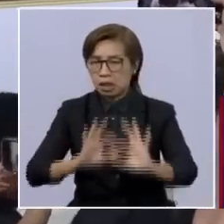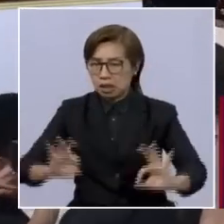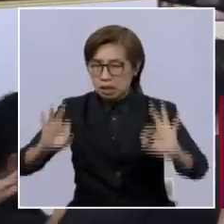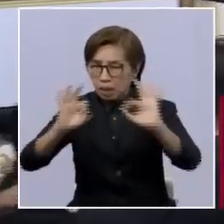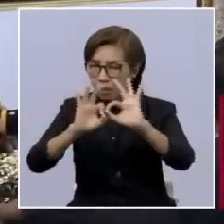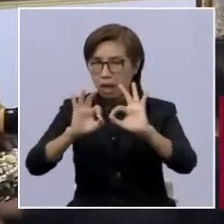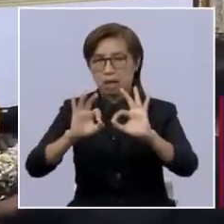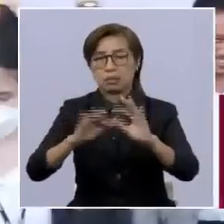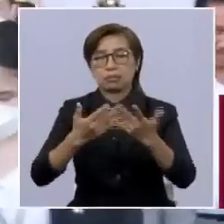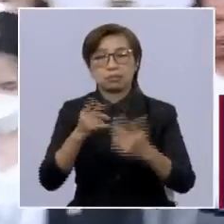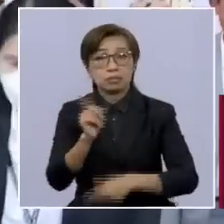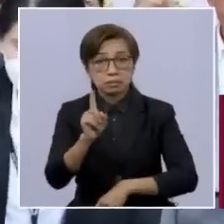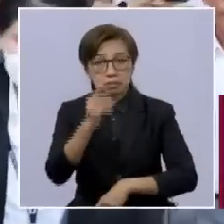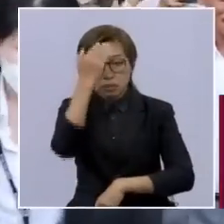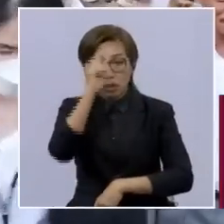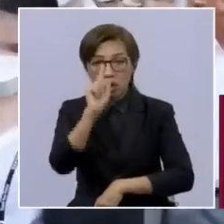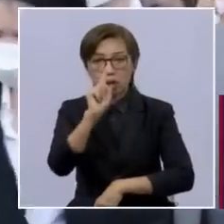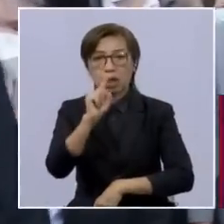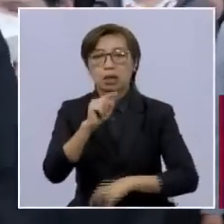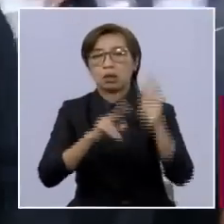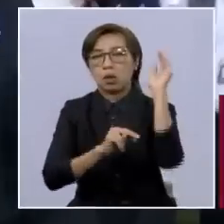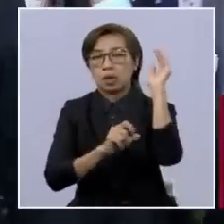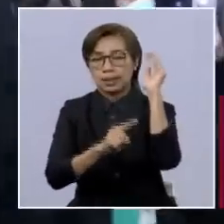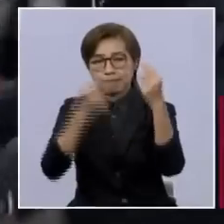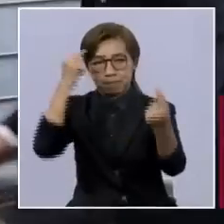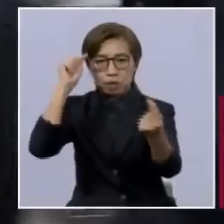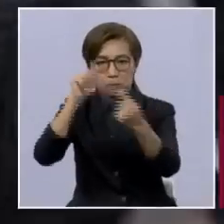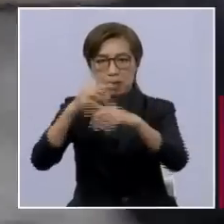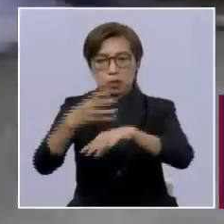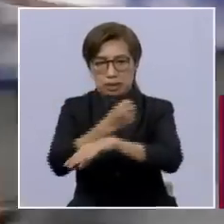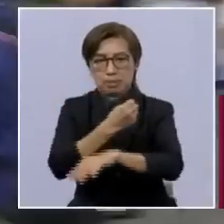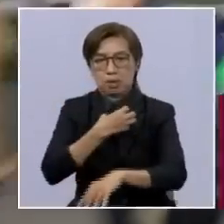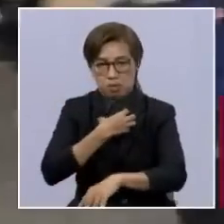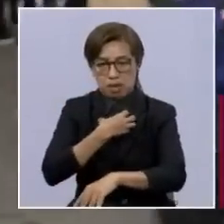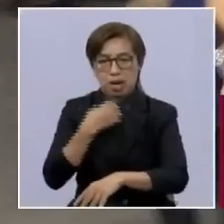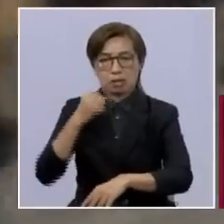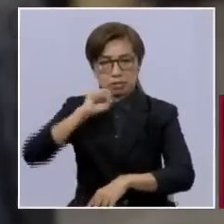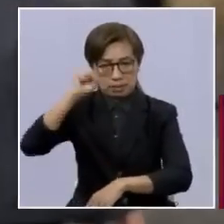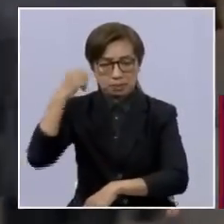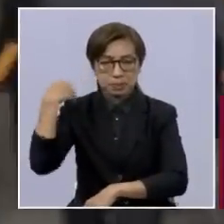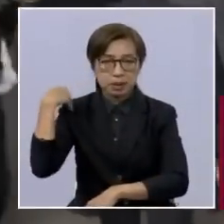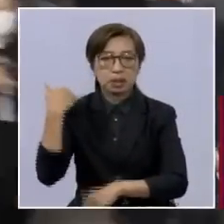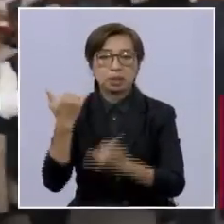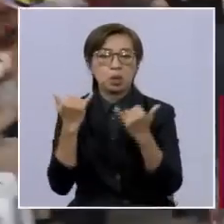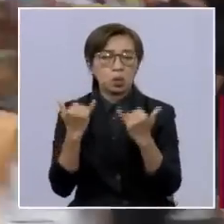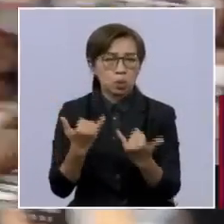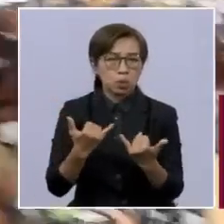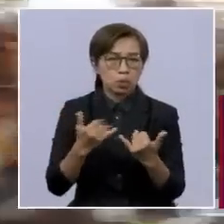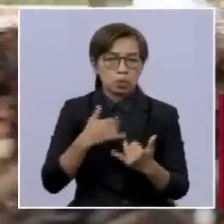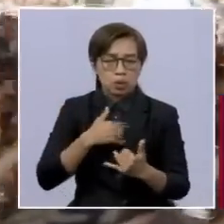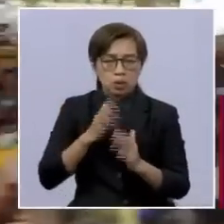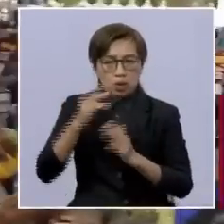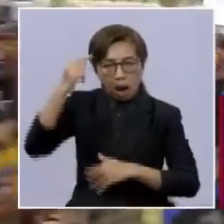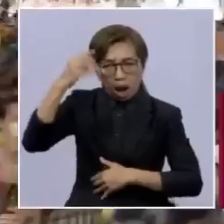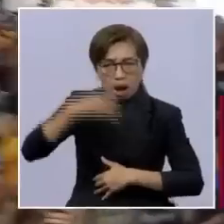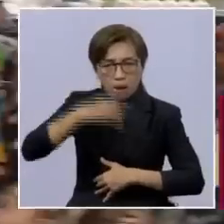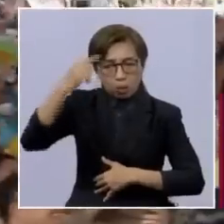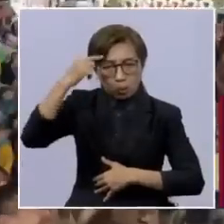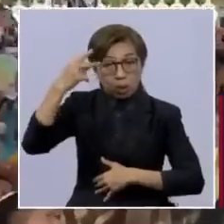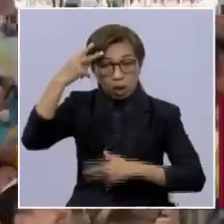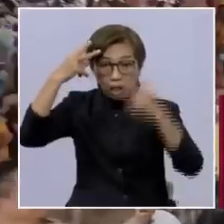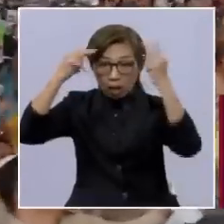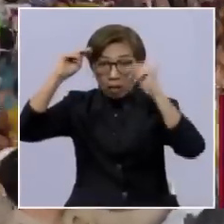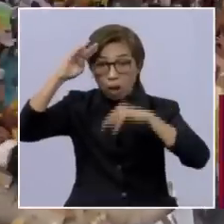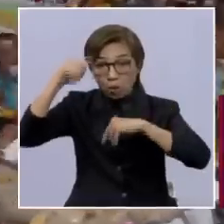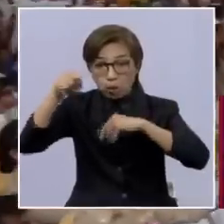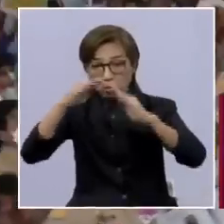จังหวัดที่ผ่านมาค่ะเพราะเป็นพื้นที่เป้าหมายทางการเมืองด้วยตอนนี้คอการเมืองหลายคนเลยอยากจะรู้ว่านายกจะอธิษฐาน